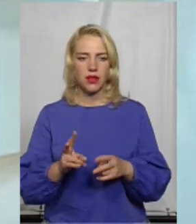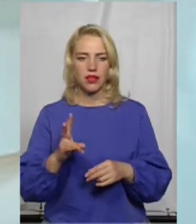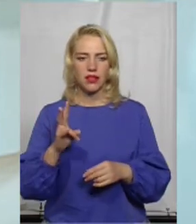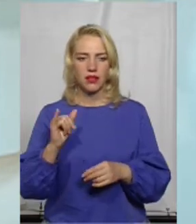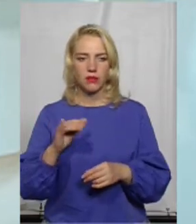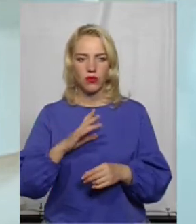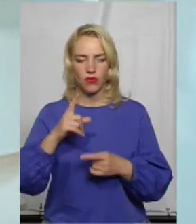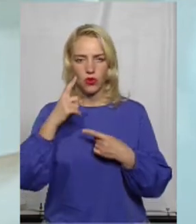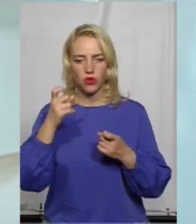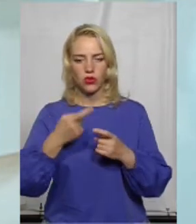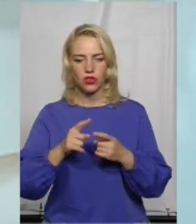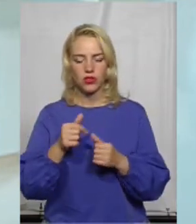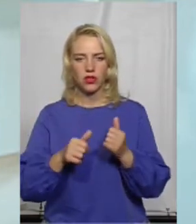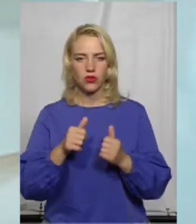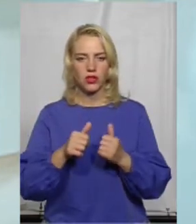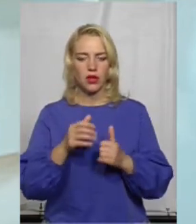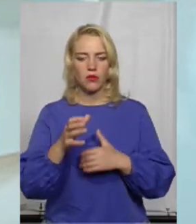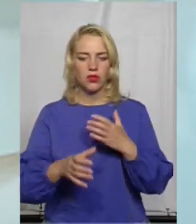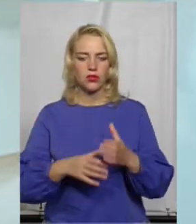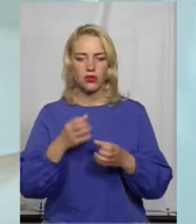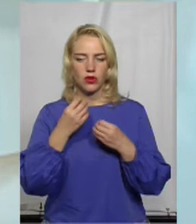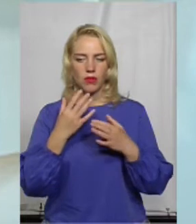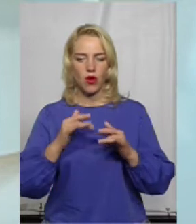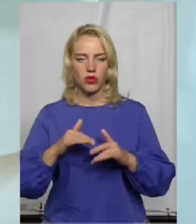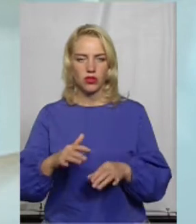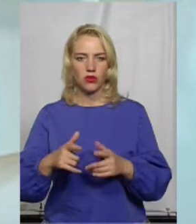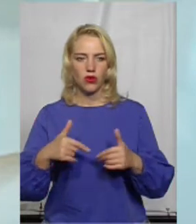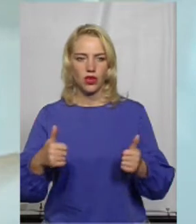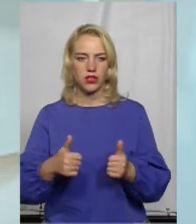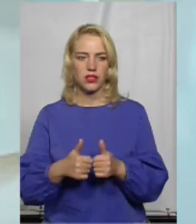Він був оголошений, цей конкурс, міжнародною благодійною організацією